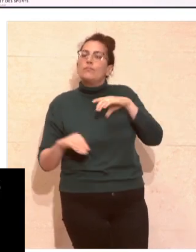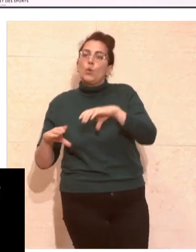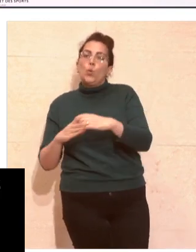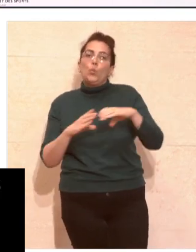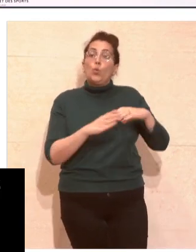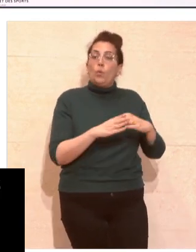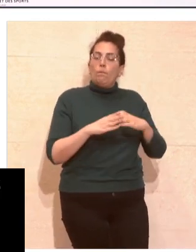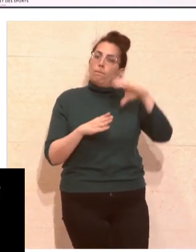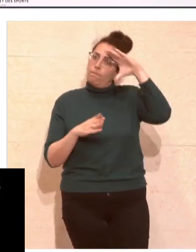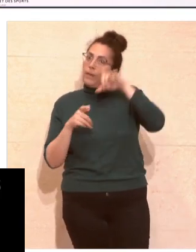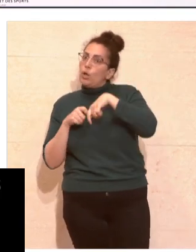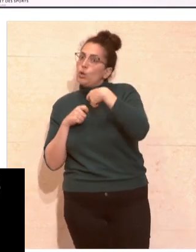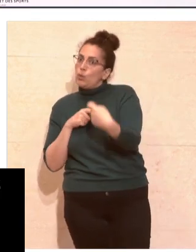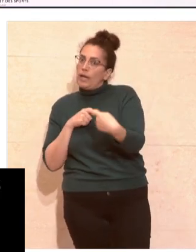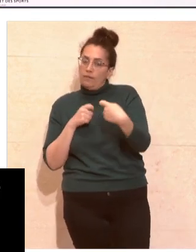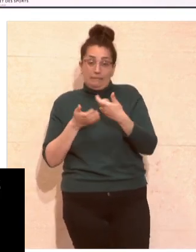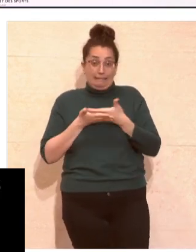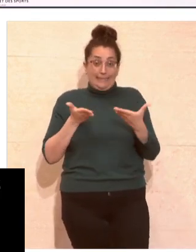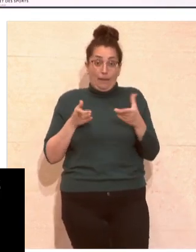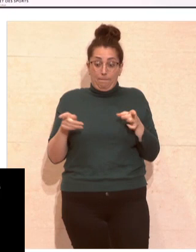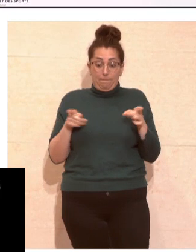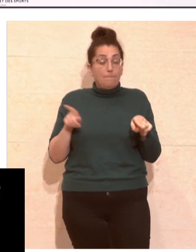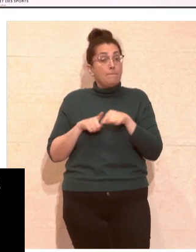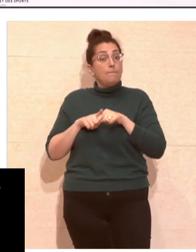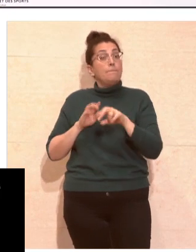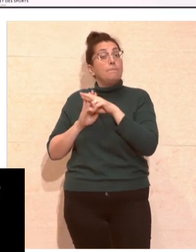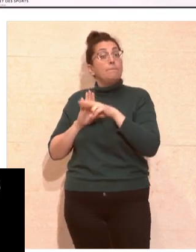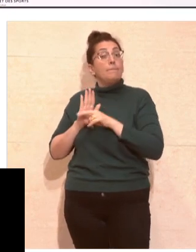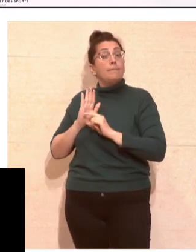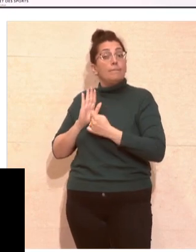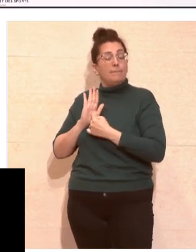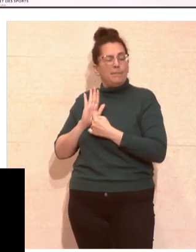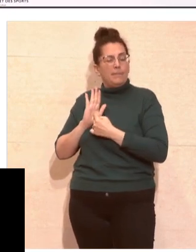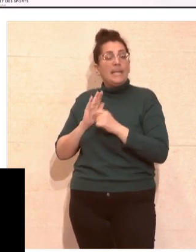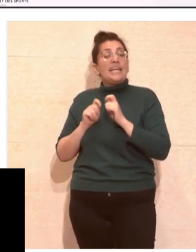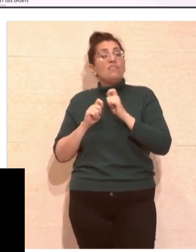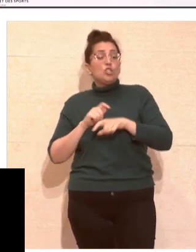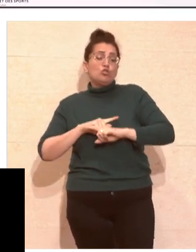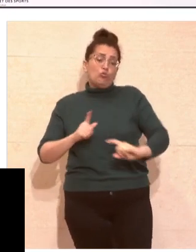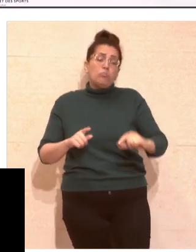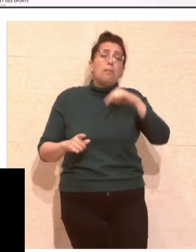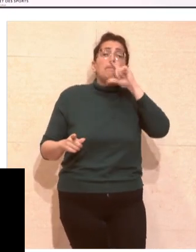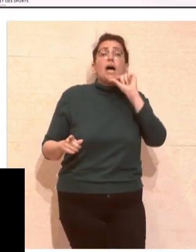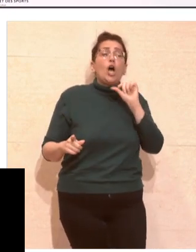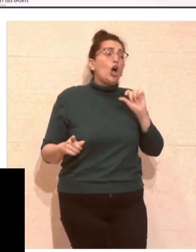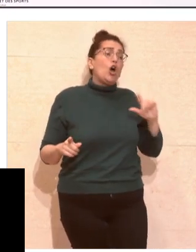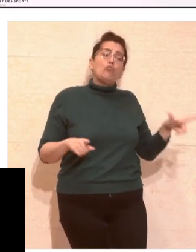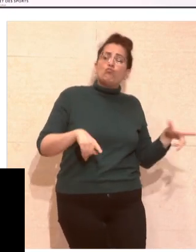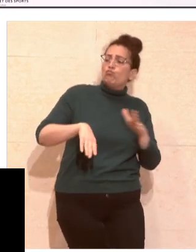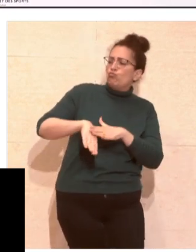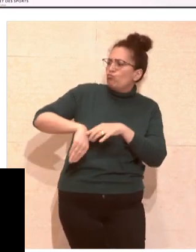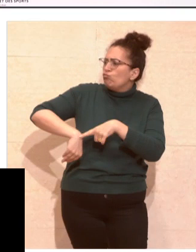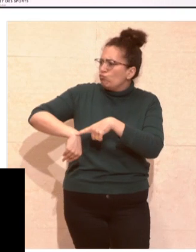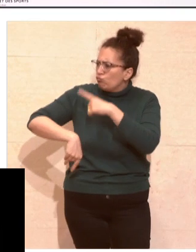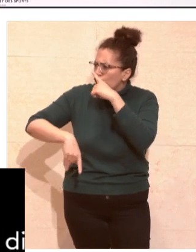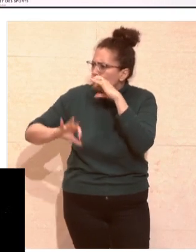sommeil en fonction d'une règle. Il n'y a pas de règle fixe sur les écrans, mais c'est les parents qui disent « bon, c'est peut-être l'heure d'aller se coucher, va te coucher ». On